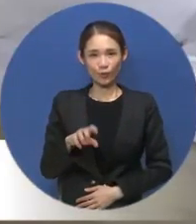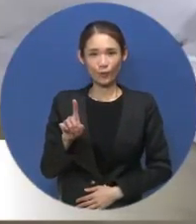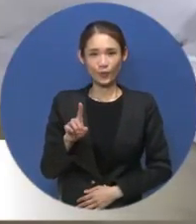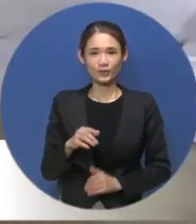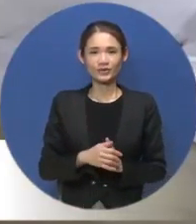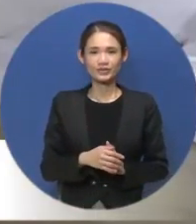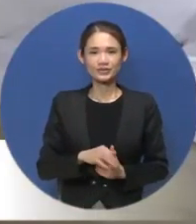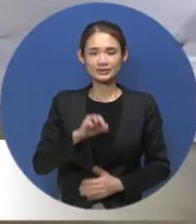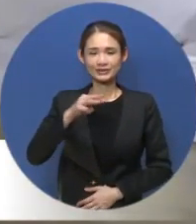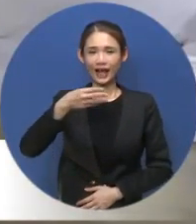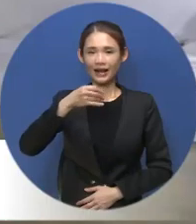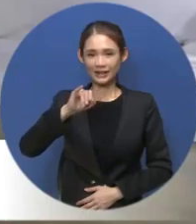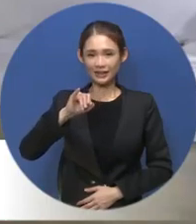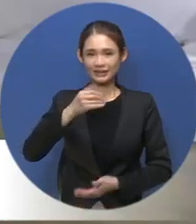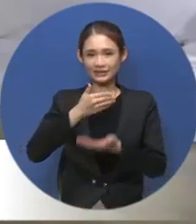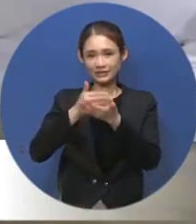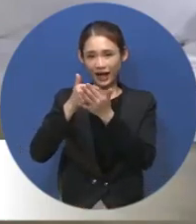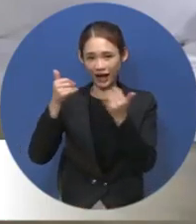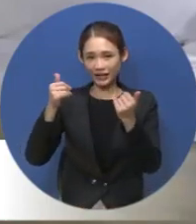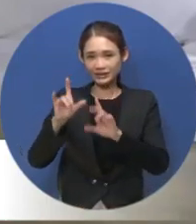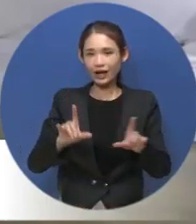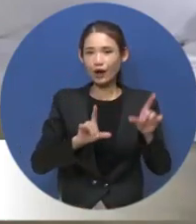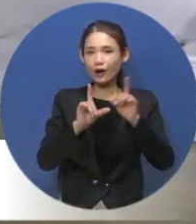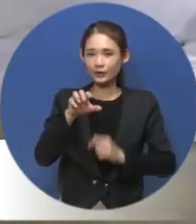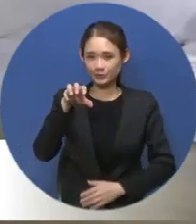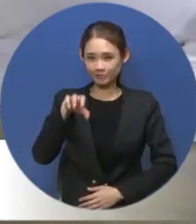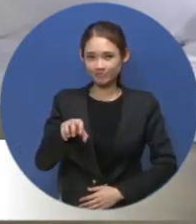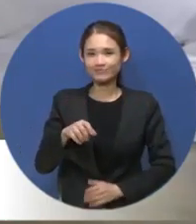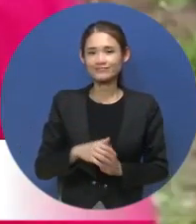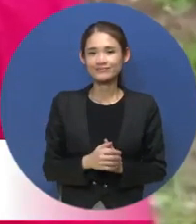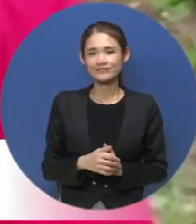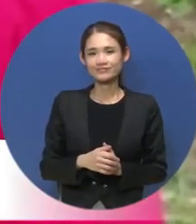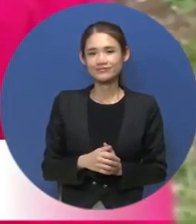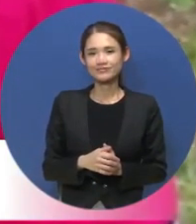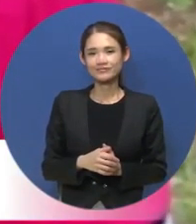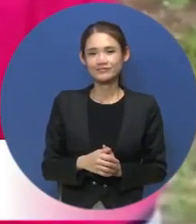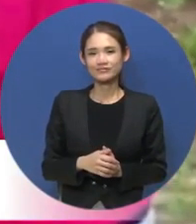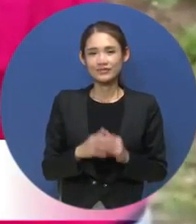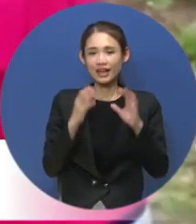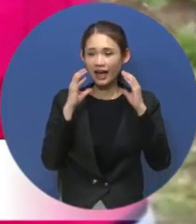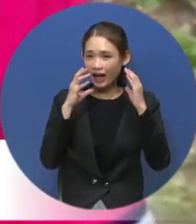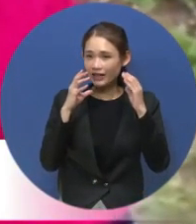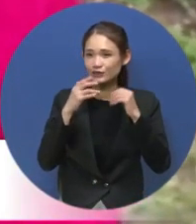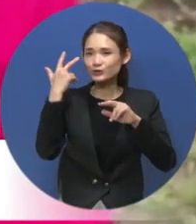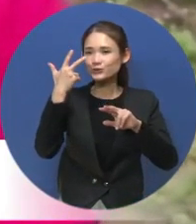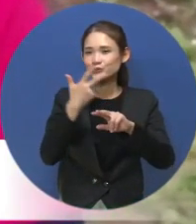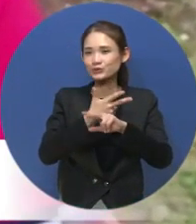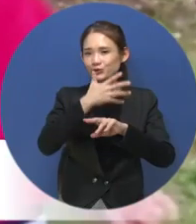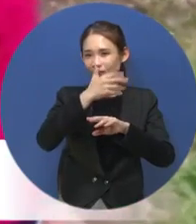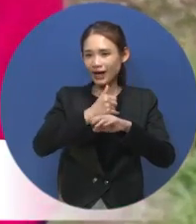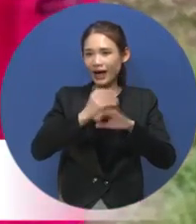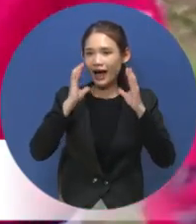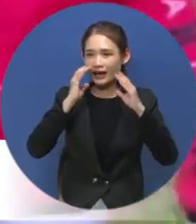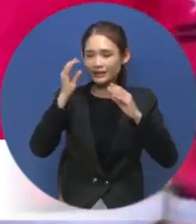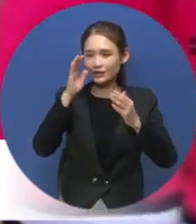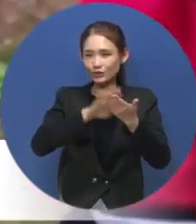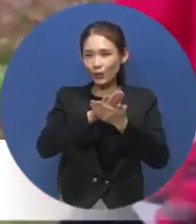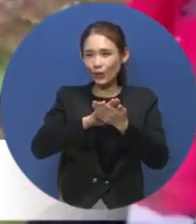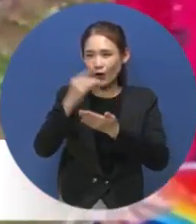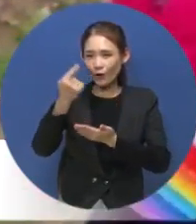하나의 목소리를 보여주는 것으로 지난 2017년 첫 전시를 시작으로 이번 전시는 네 번째